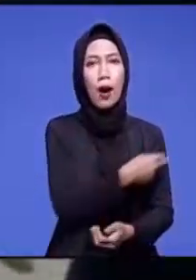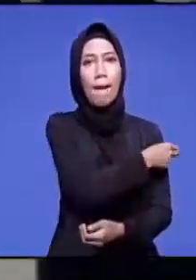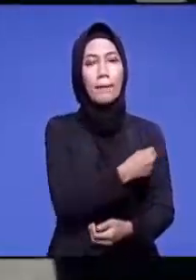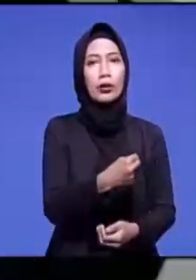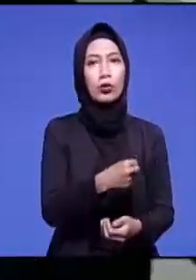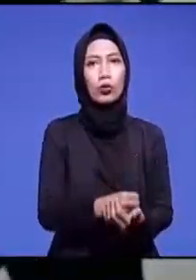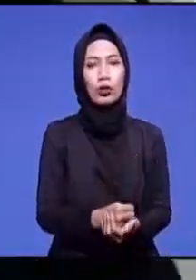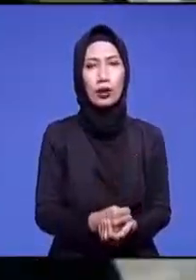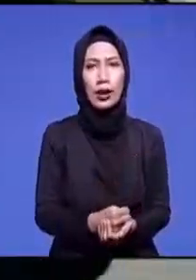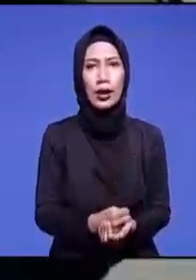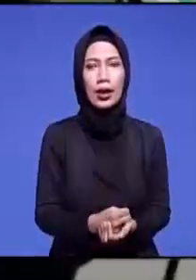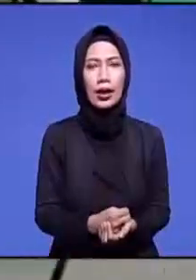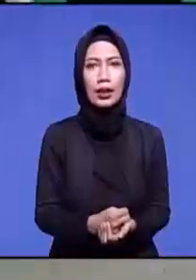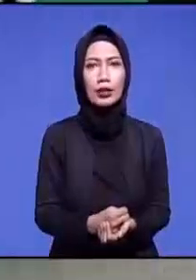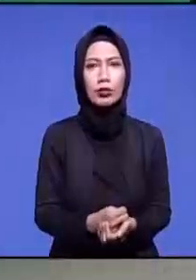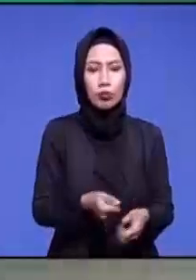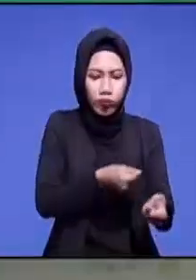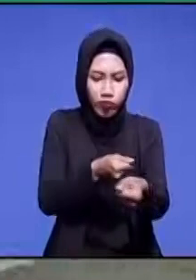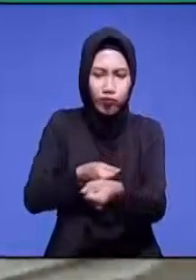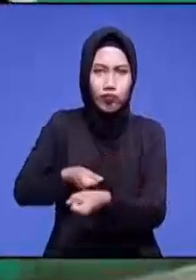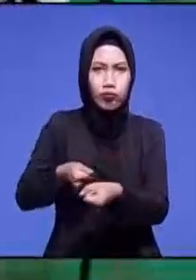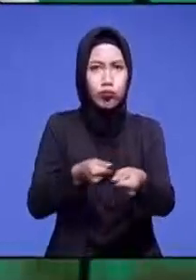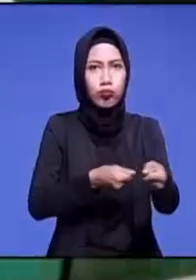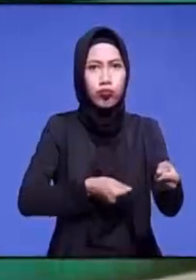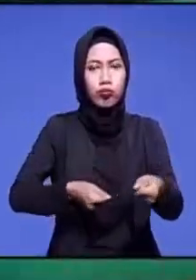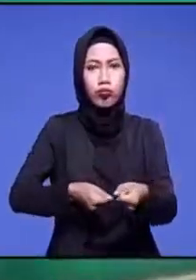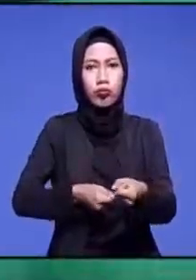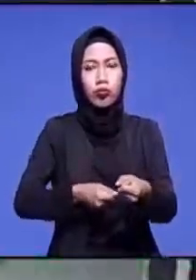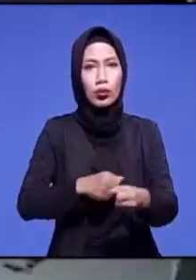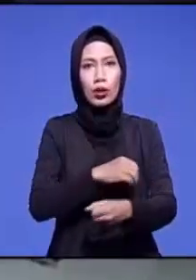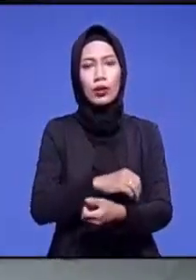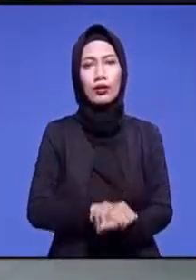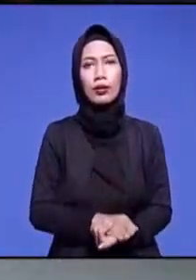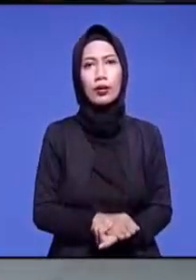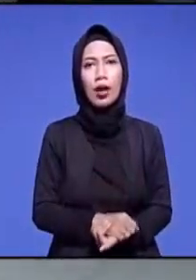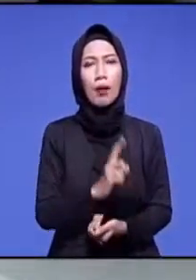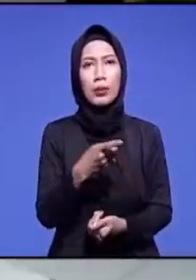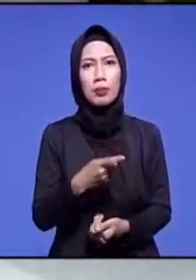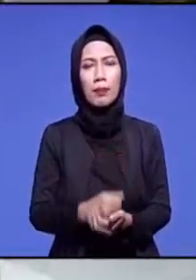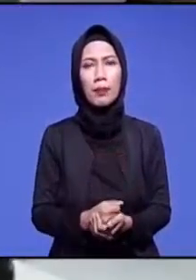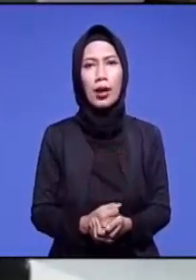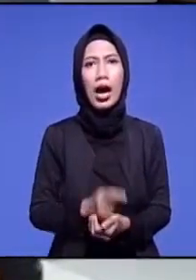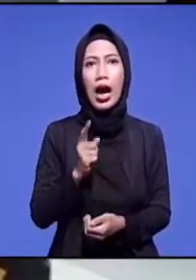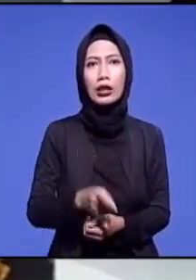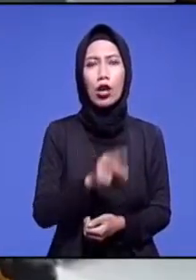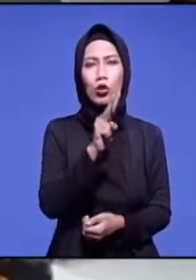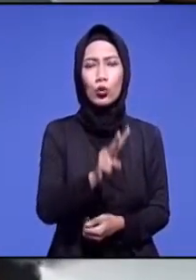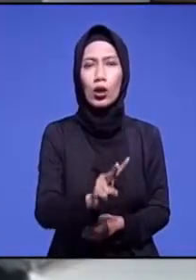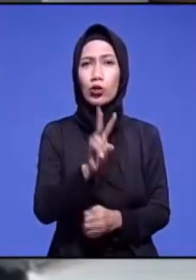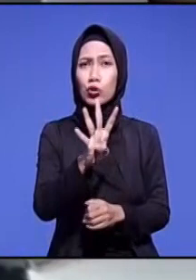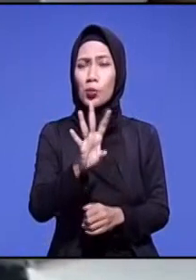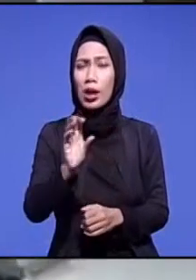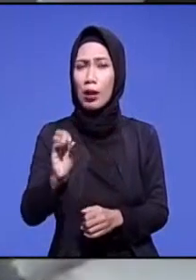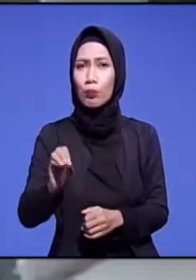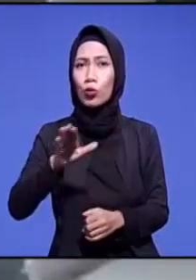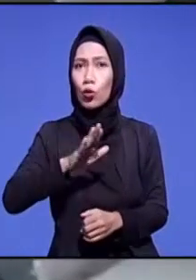juga mensterilisasi seluruh area ponpes dengan cairan disinfektan. Karena masih ada lebih dari 290 santri yang